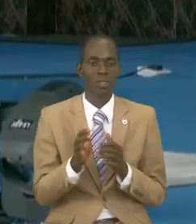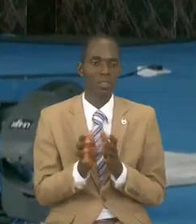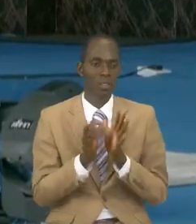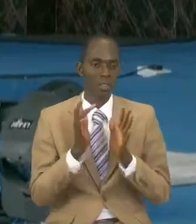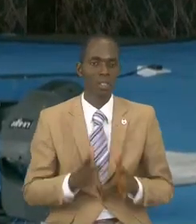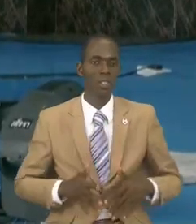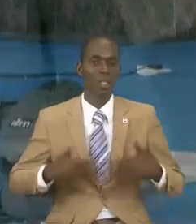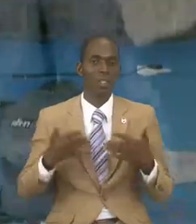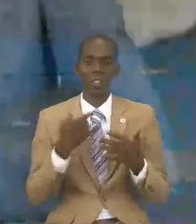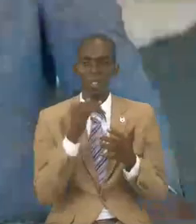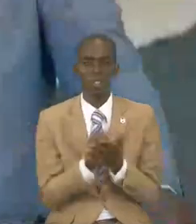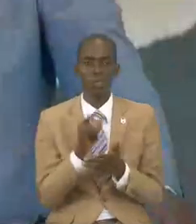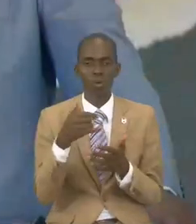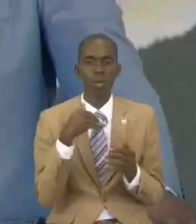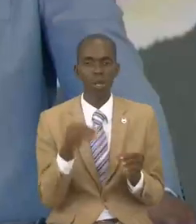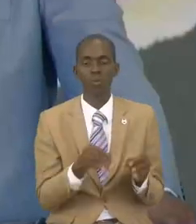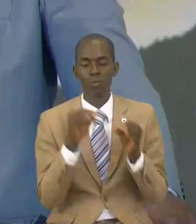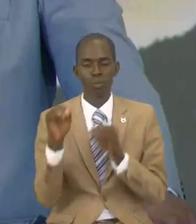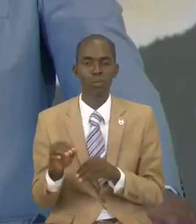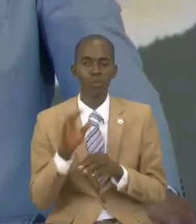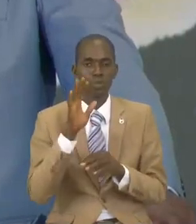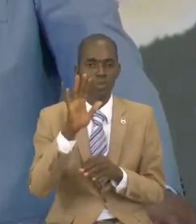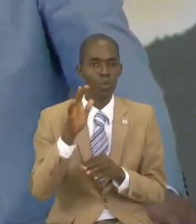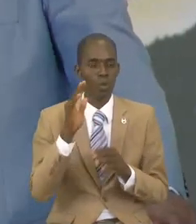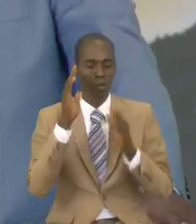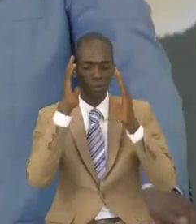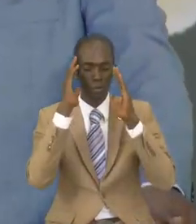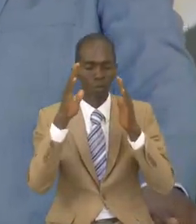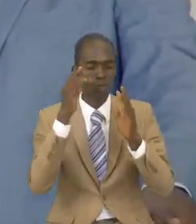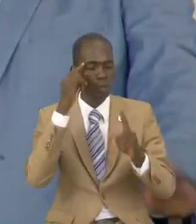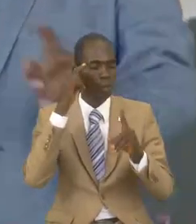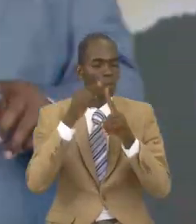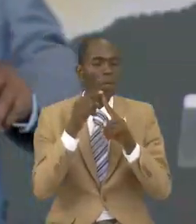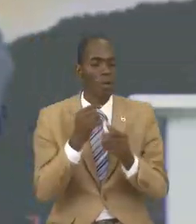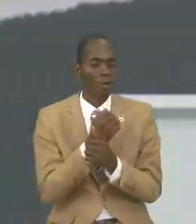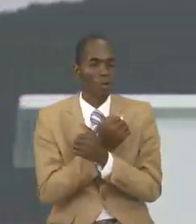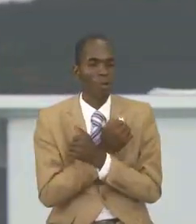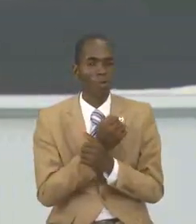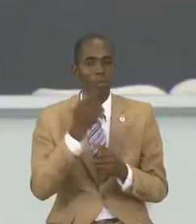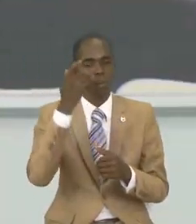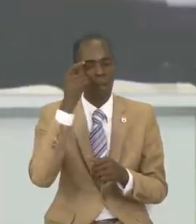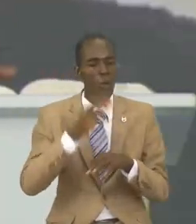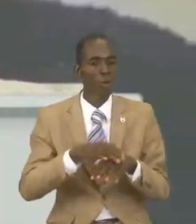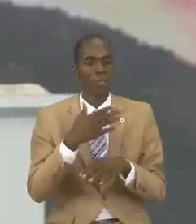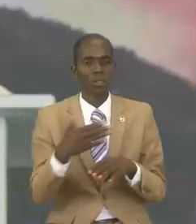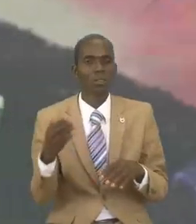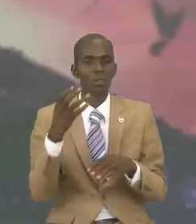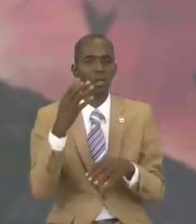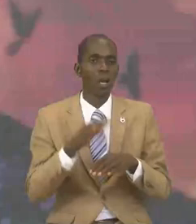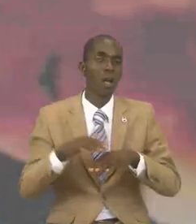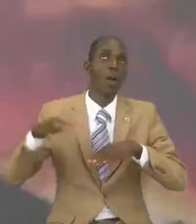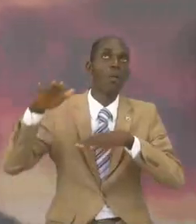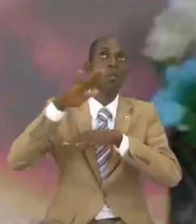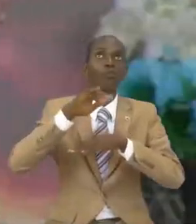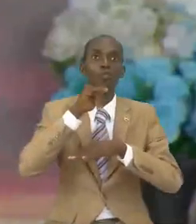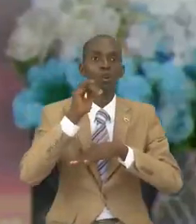chrétienne. Alors, vous mettez vos affections sur les choses d'en haut et non sur les choses